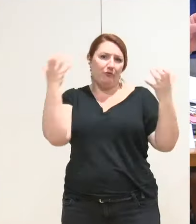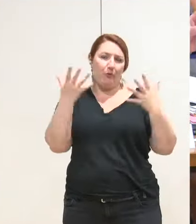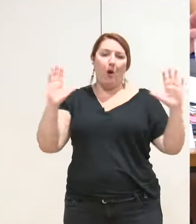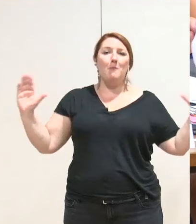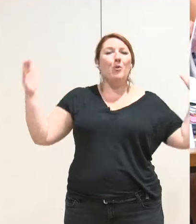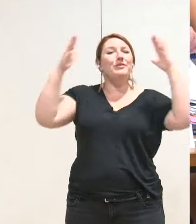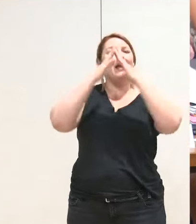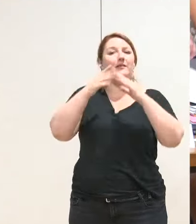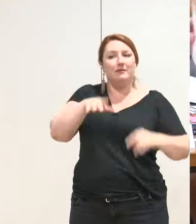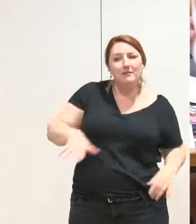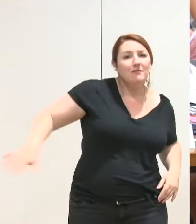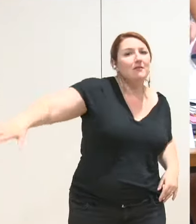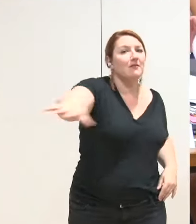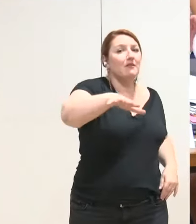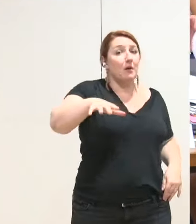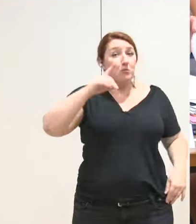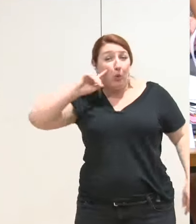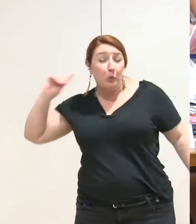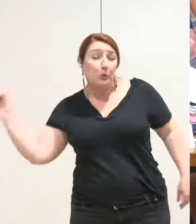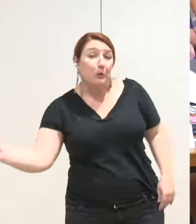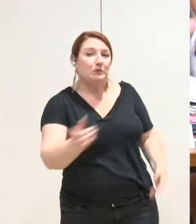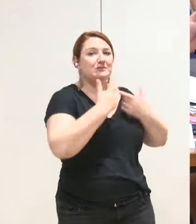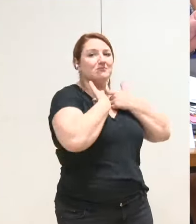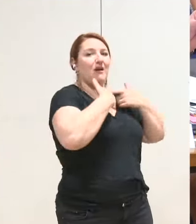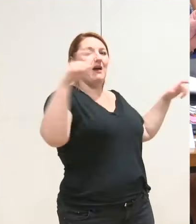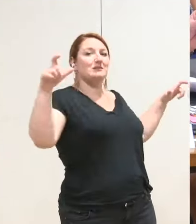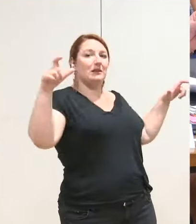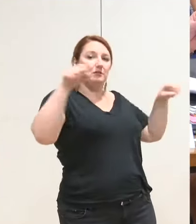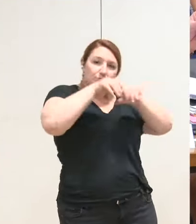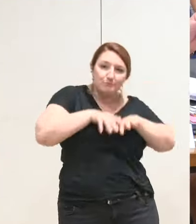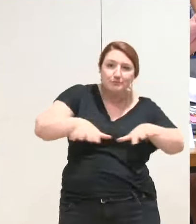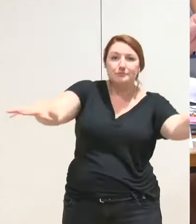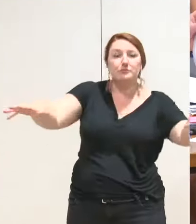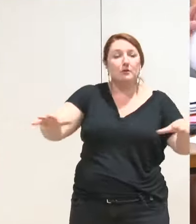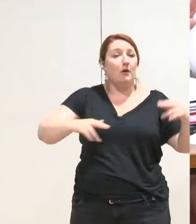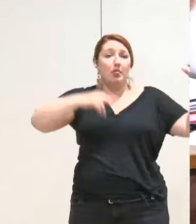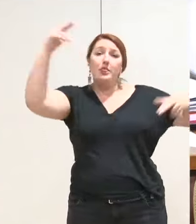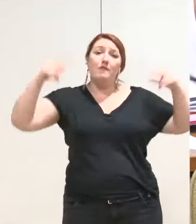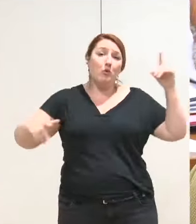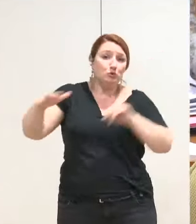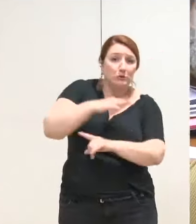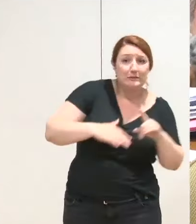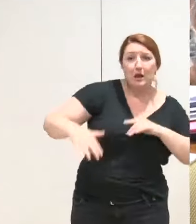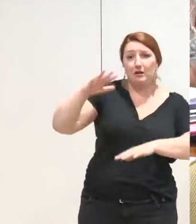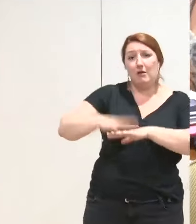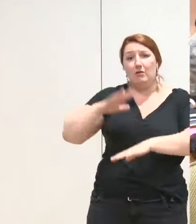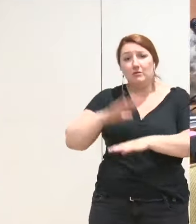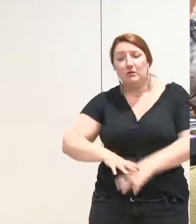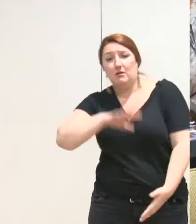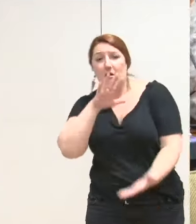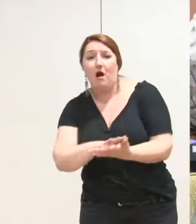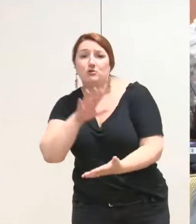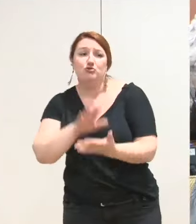l'accès à la montagne pour tous pour tous les Grenoblois quelle que soit leur classe sociale quel que soit leur quartier leur âge leur niveau de